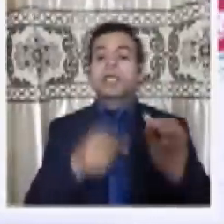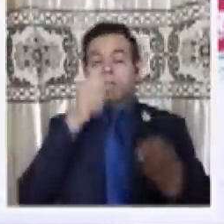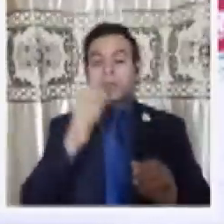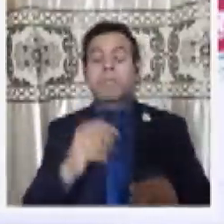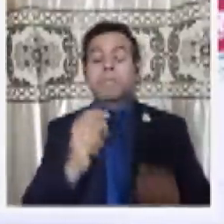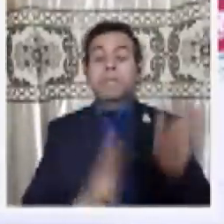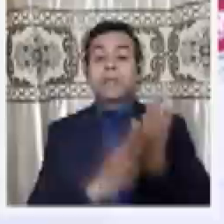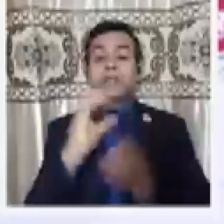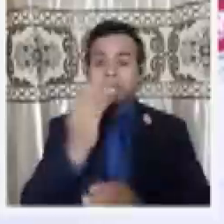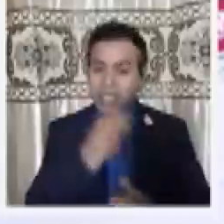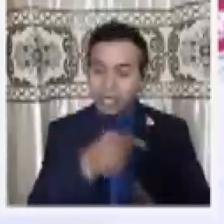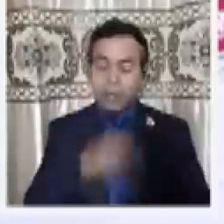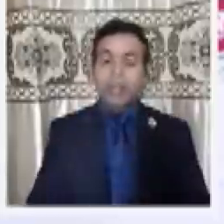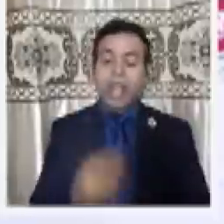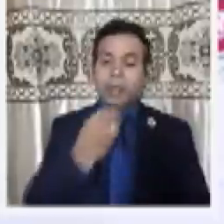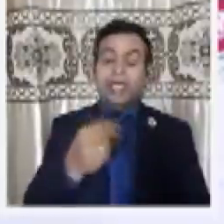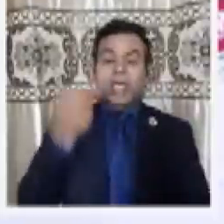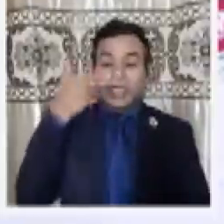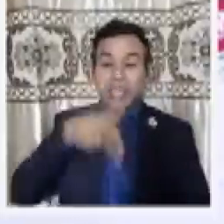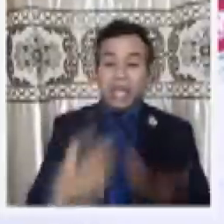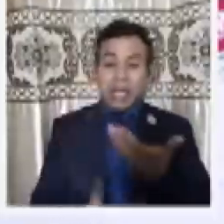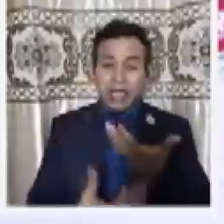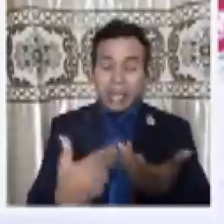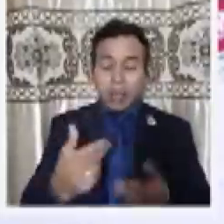এবং তেলচর্বি জাতীয় খাবার বর্জন করা,